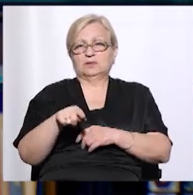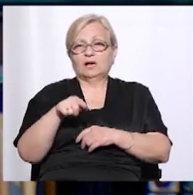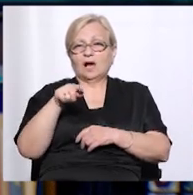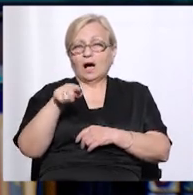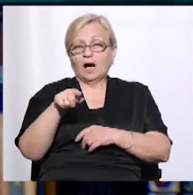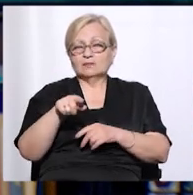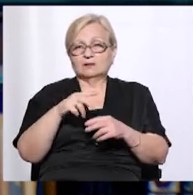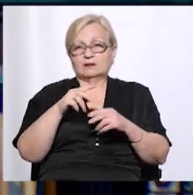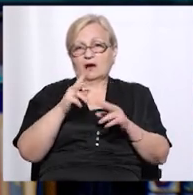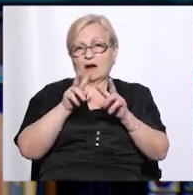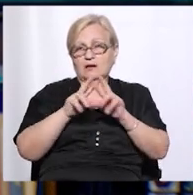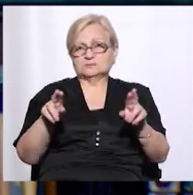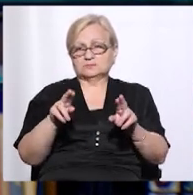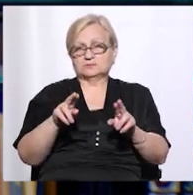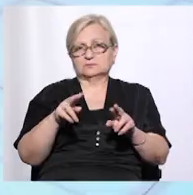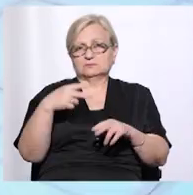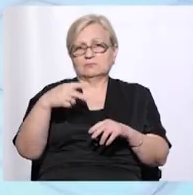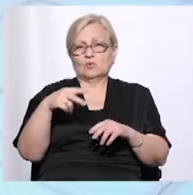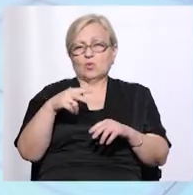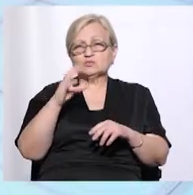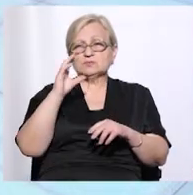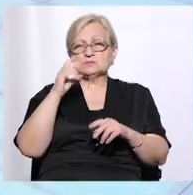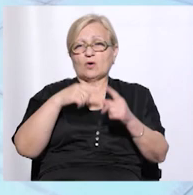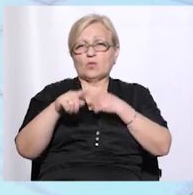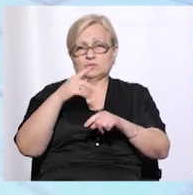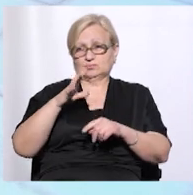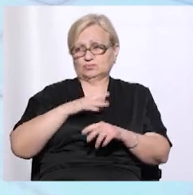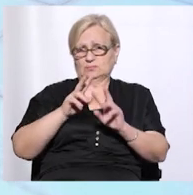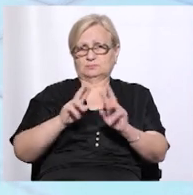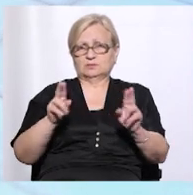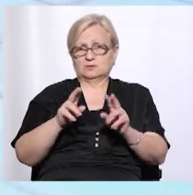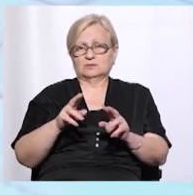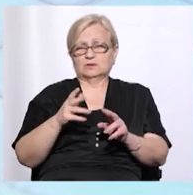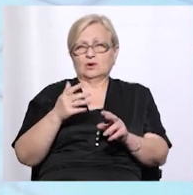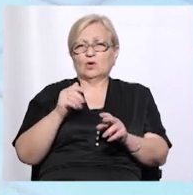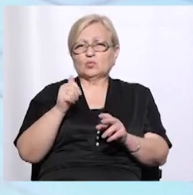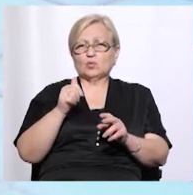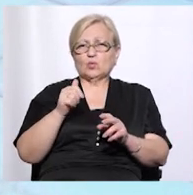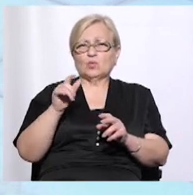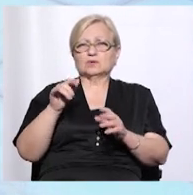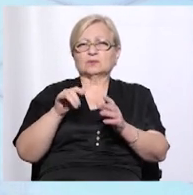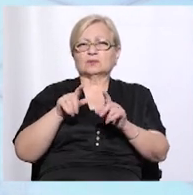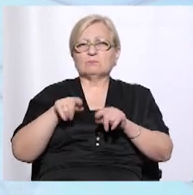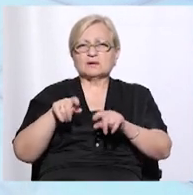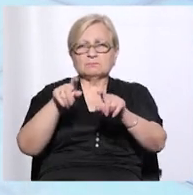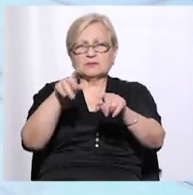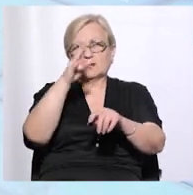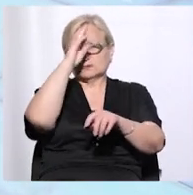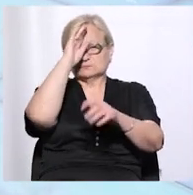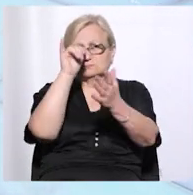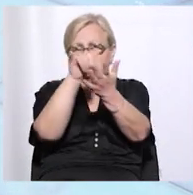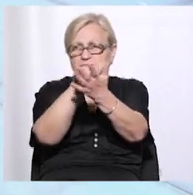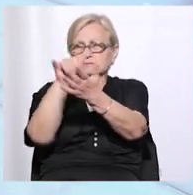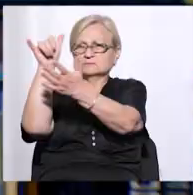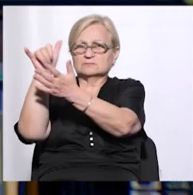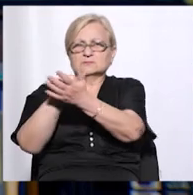ამის ანალოგი მე-20 საუკუნეშიც არ მოძებნოთ, ხო? აი, საოცარი, როგორ მირბიან ტერთან ჭიაბერი,